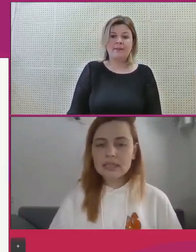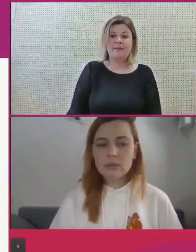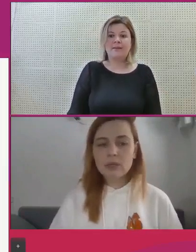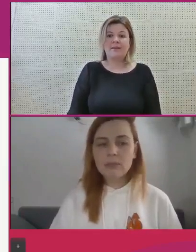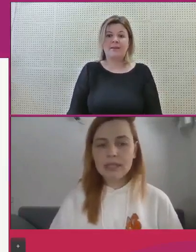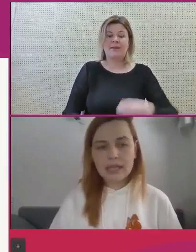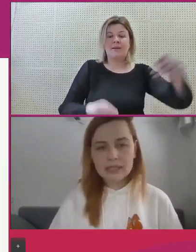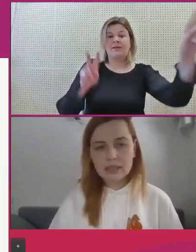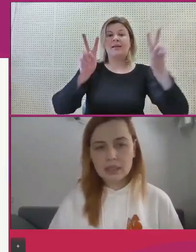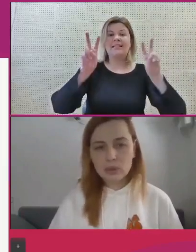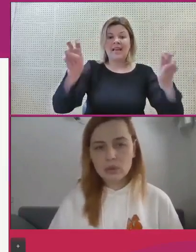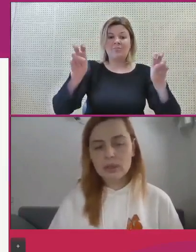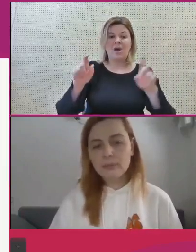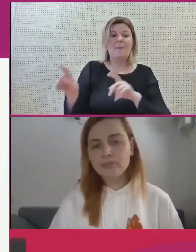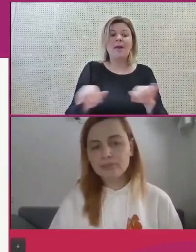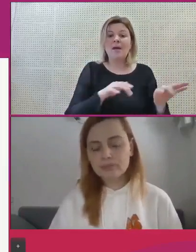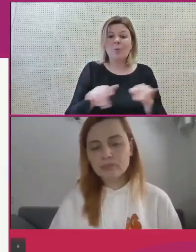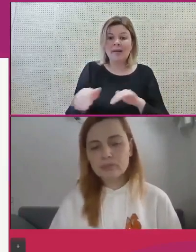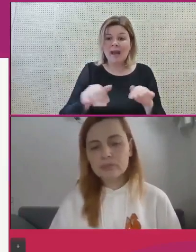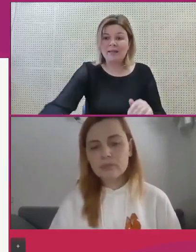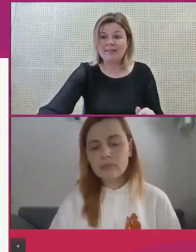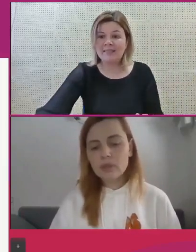осталась тема мероприятий,